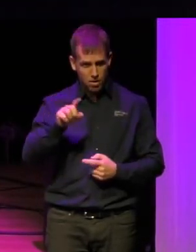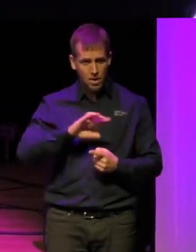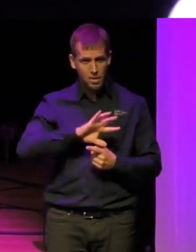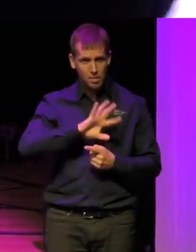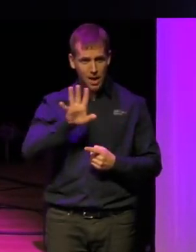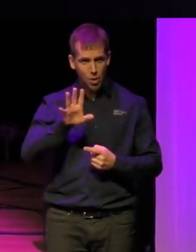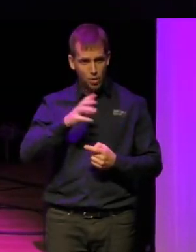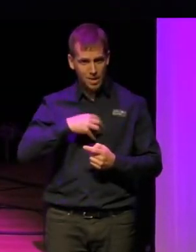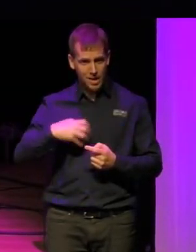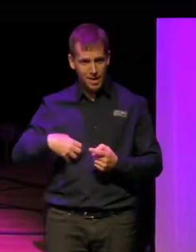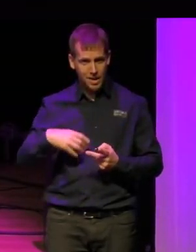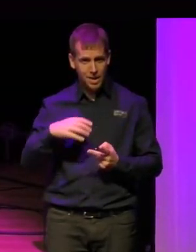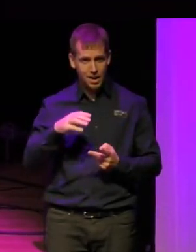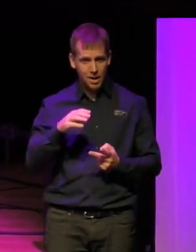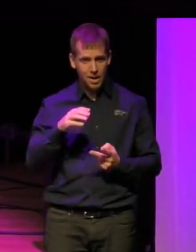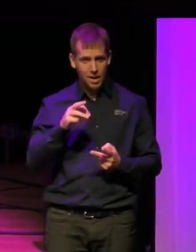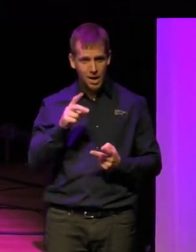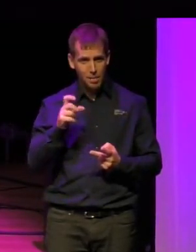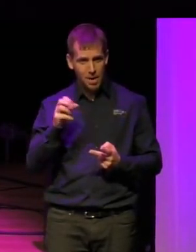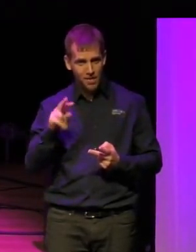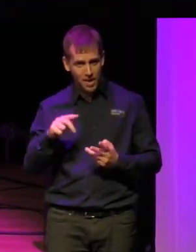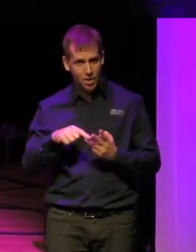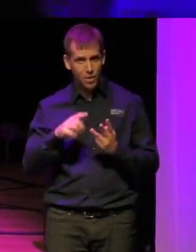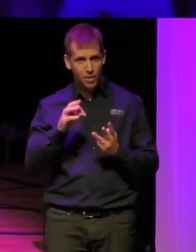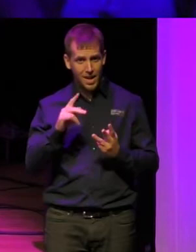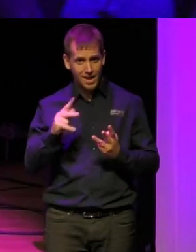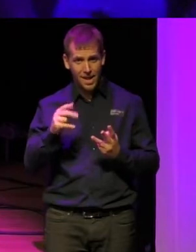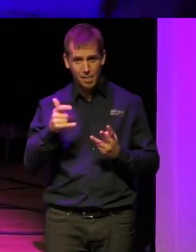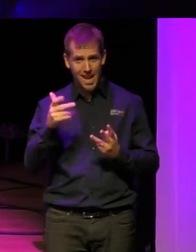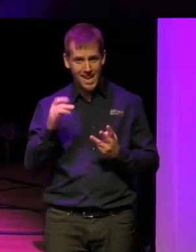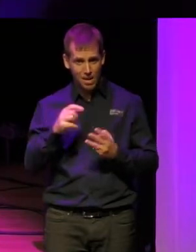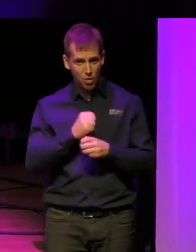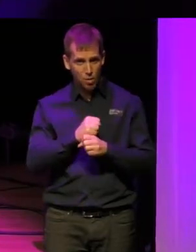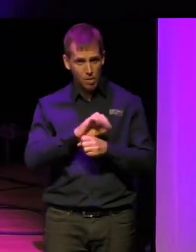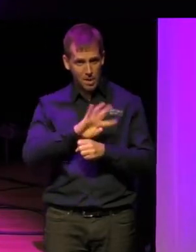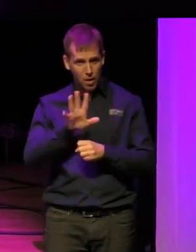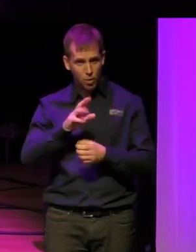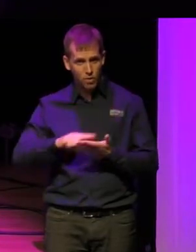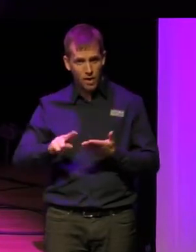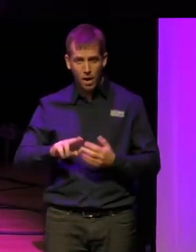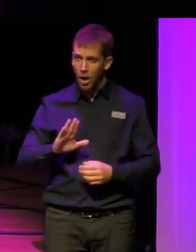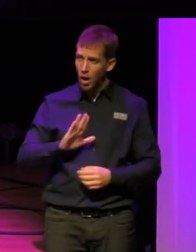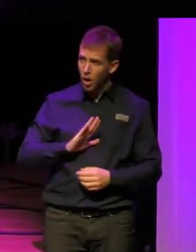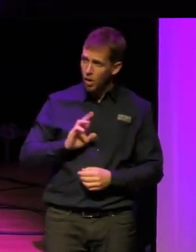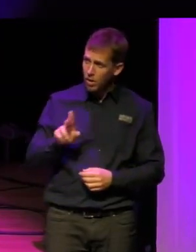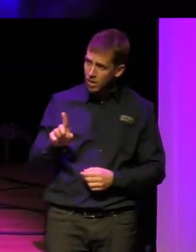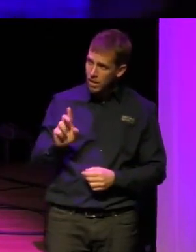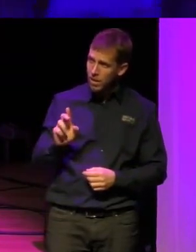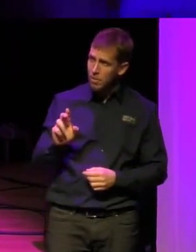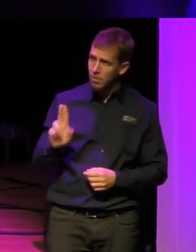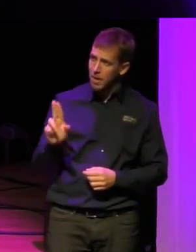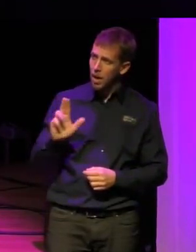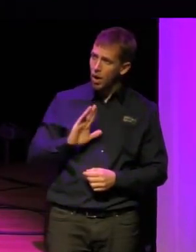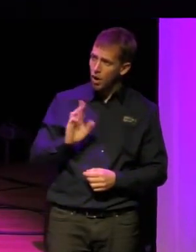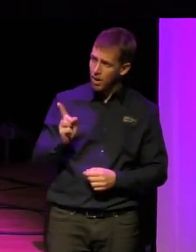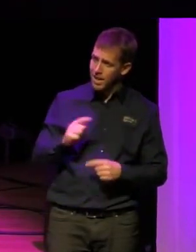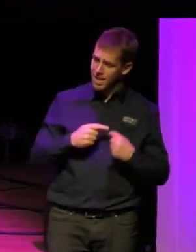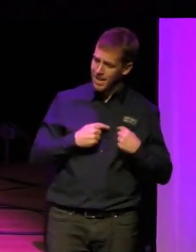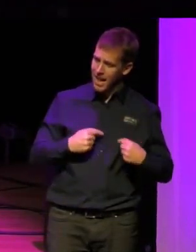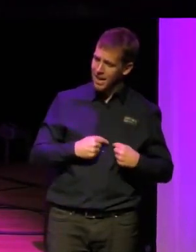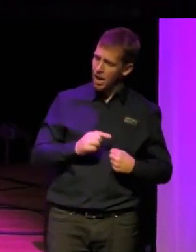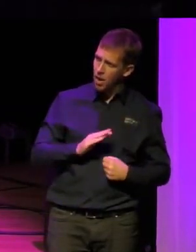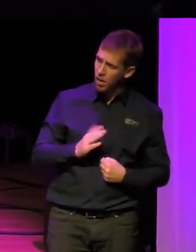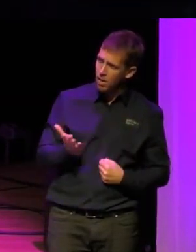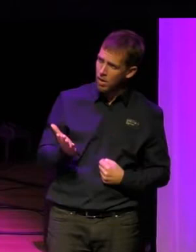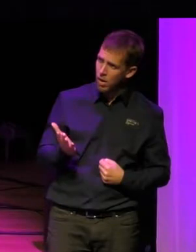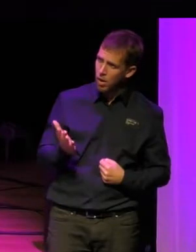Mikael Ribbenvik och Fredrik Beijer. Har ni något hjärta i kroppen? Hur kan ni se